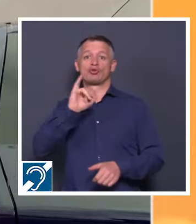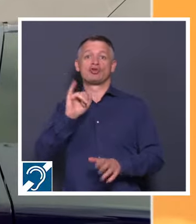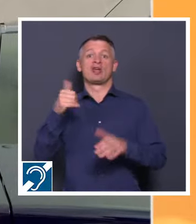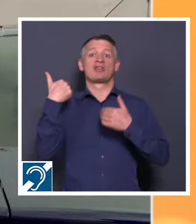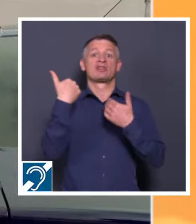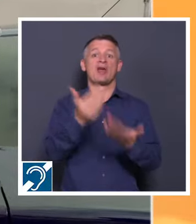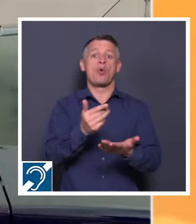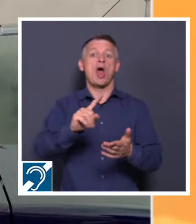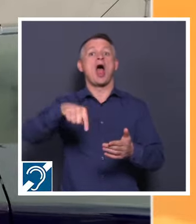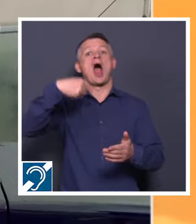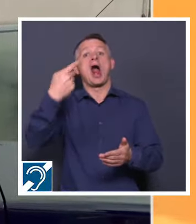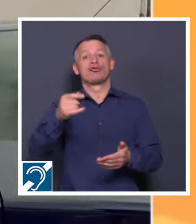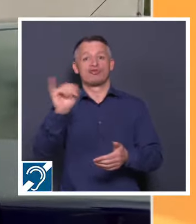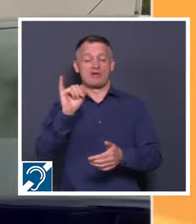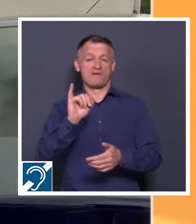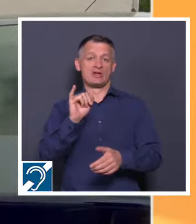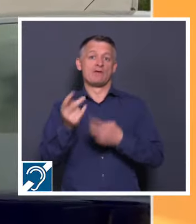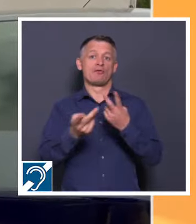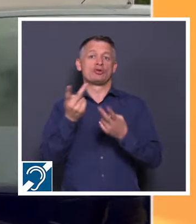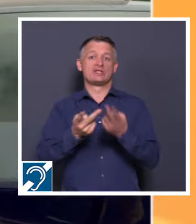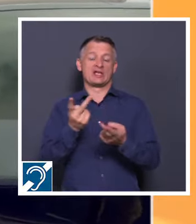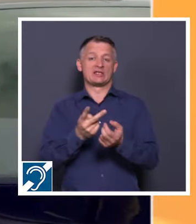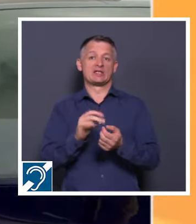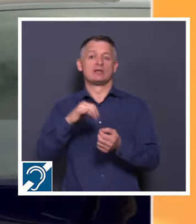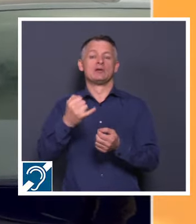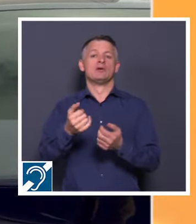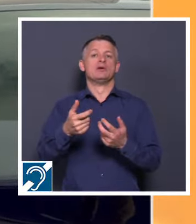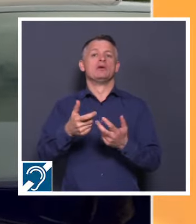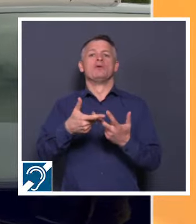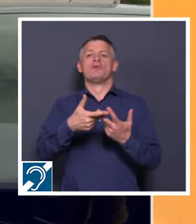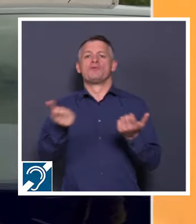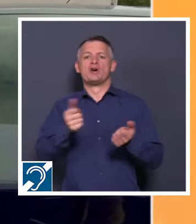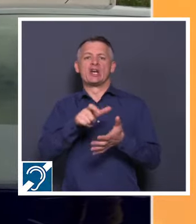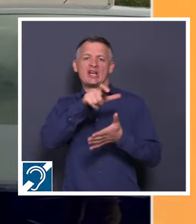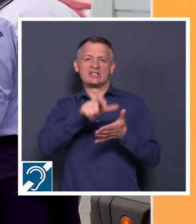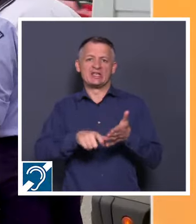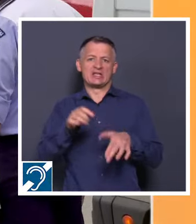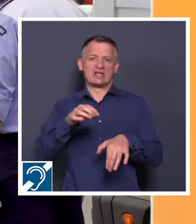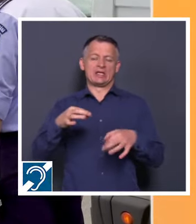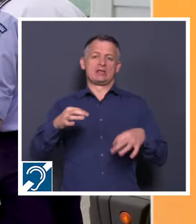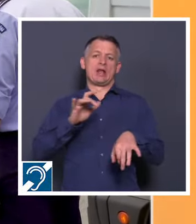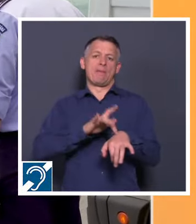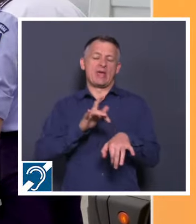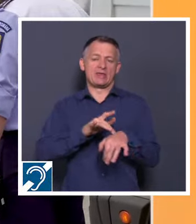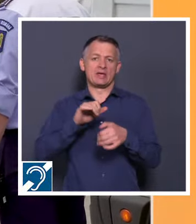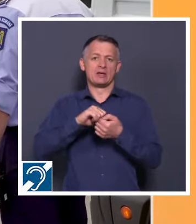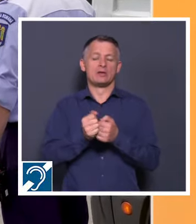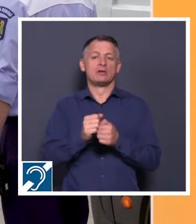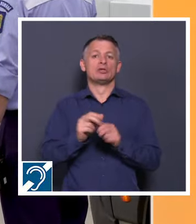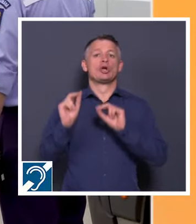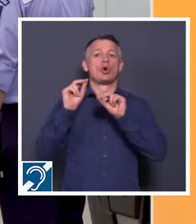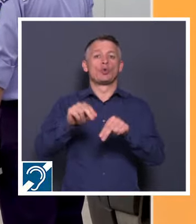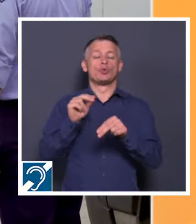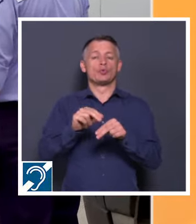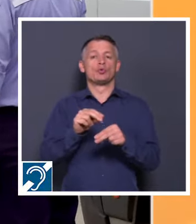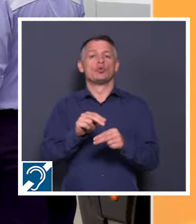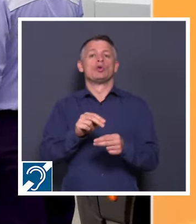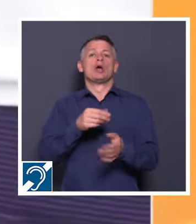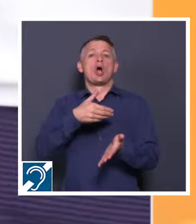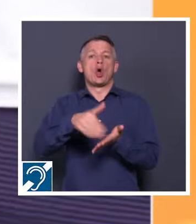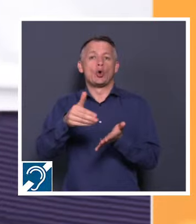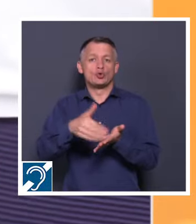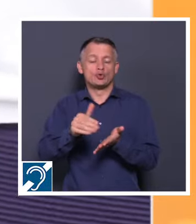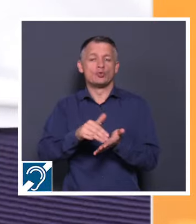dau altora să consume, fără rețetă medicală, produse susceptibile a crea efecte psihoactive și îndemnul la consum se pedepsește